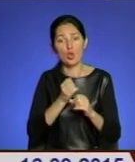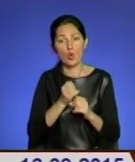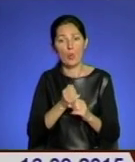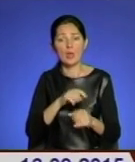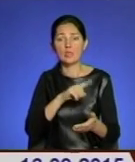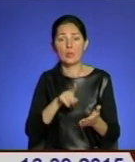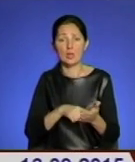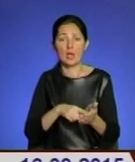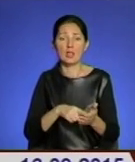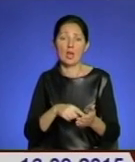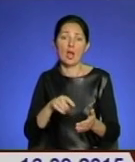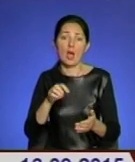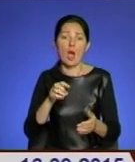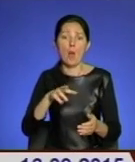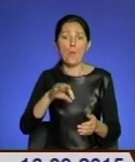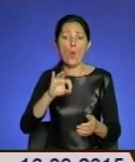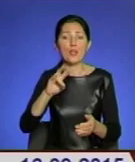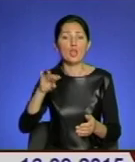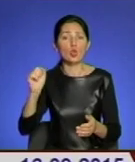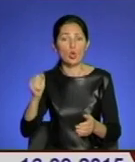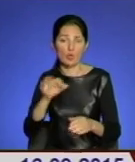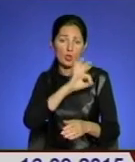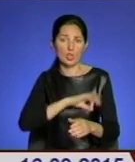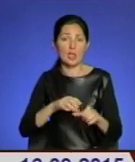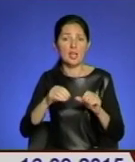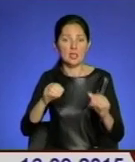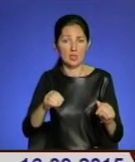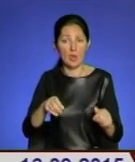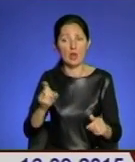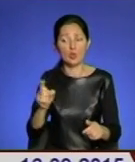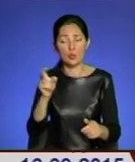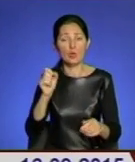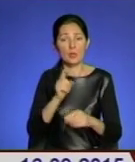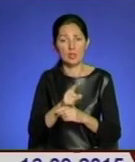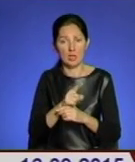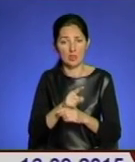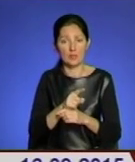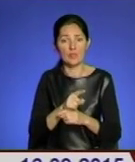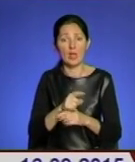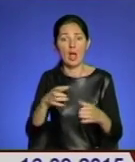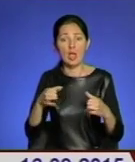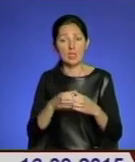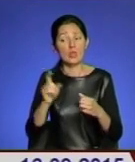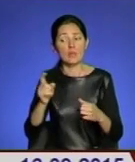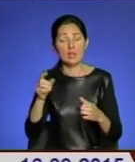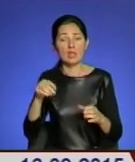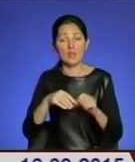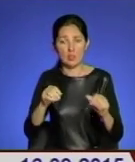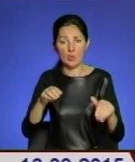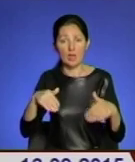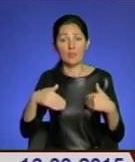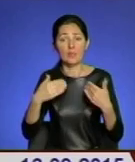використання земель сільськогосподарського призначення. Громадська організація «Спілка власників землі» вийшла з ініціативи про входження в цю робочу групу, тому